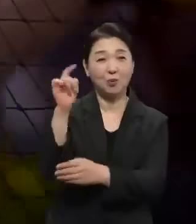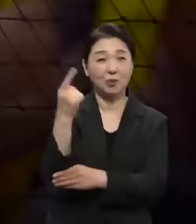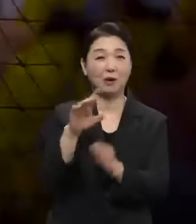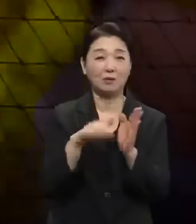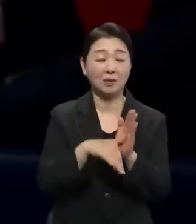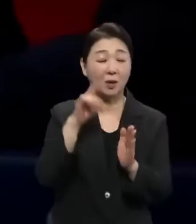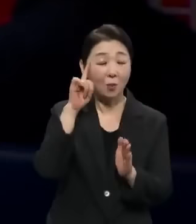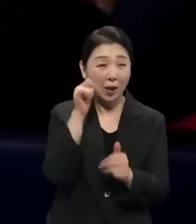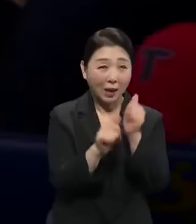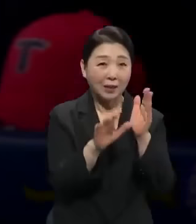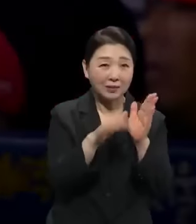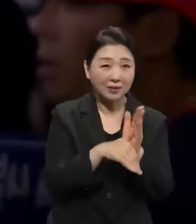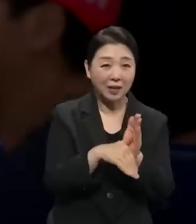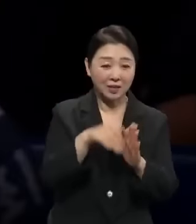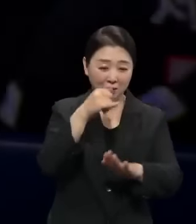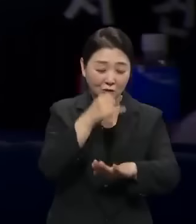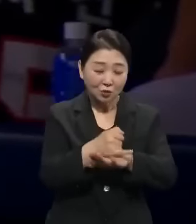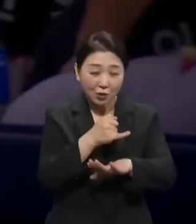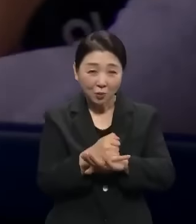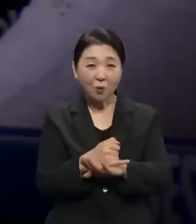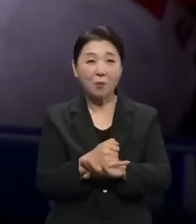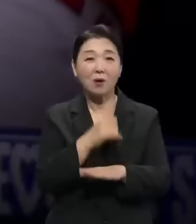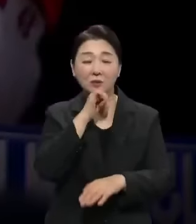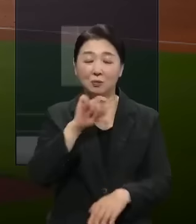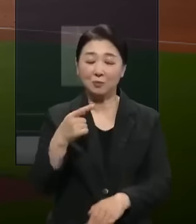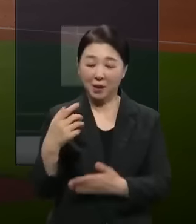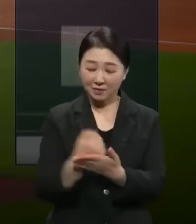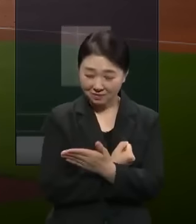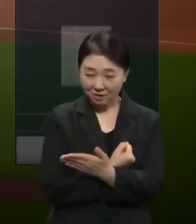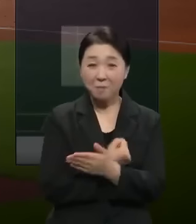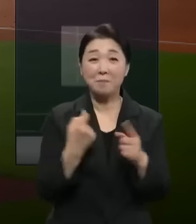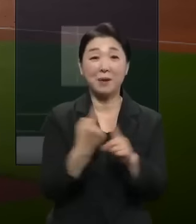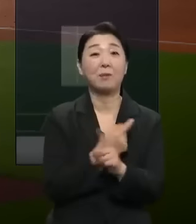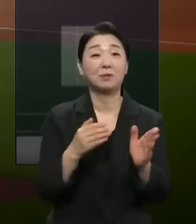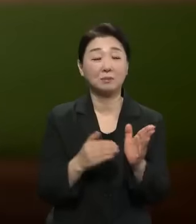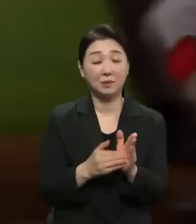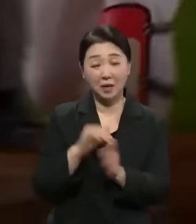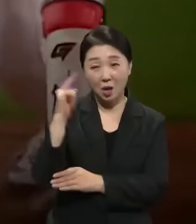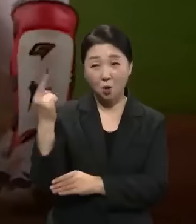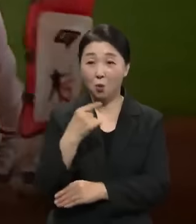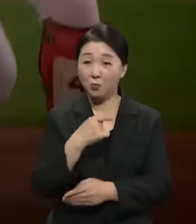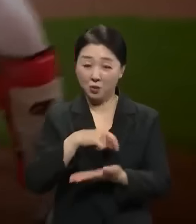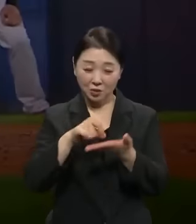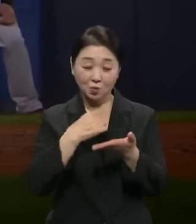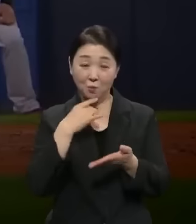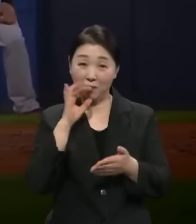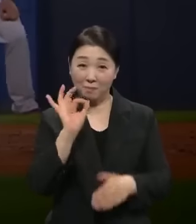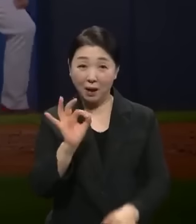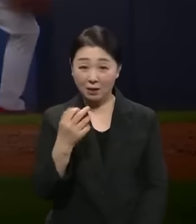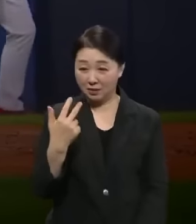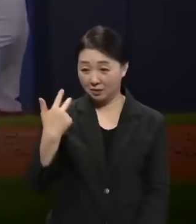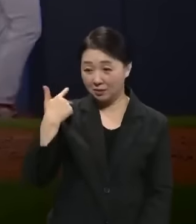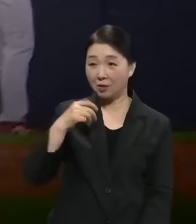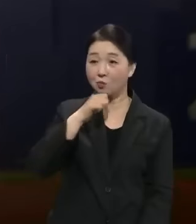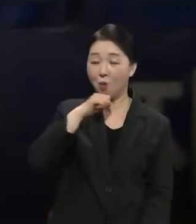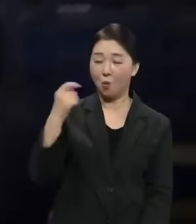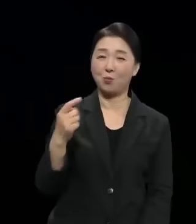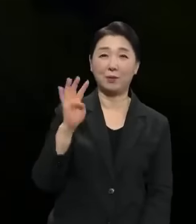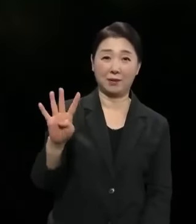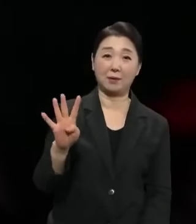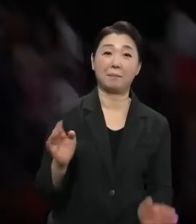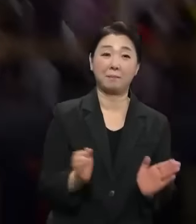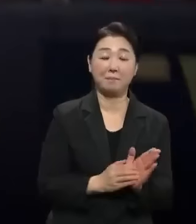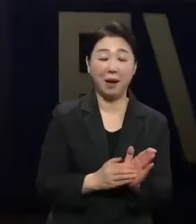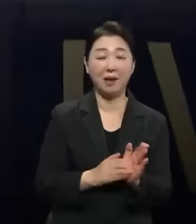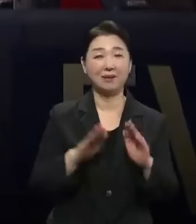시즌 최연소 100득점 기록도 갈아치웠네요. 단순 홈런 기록만 봐도 지난주에만 4개를 몰아치면서